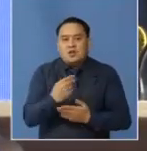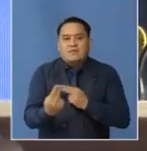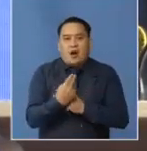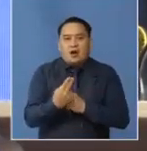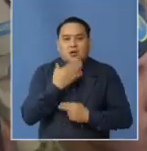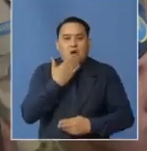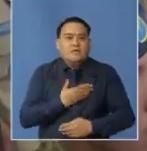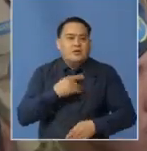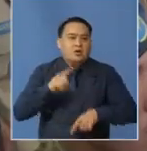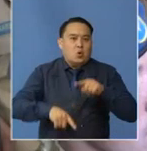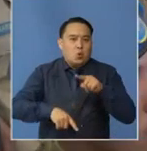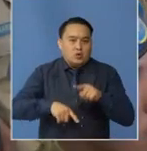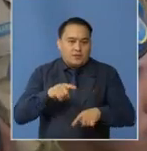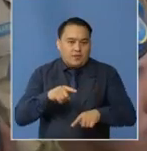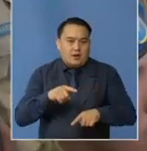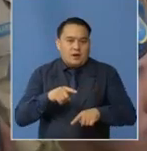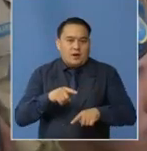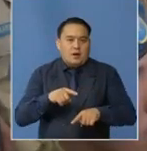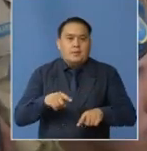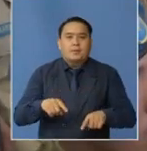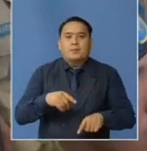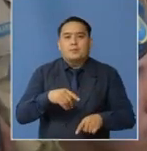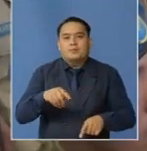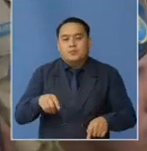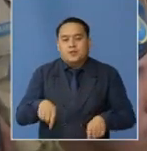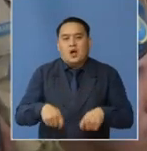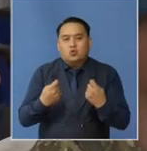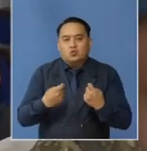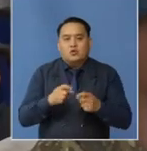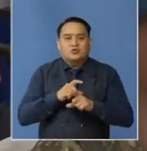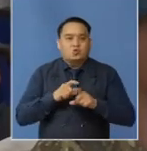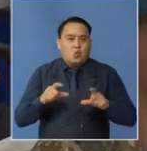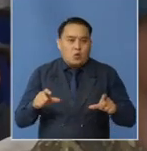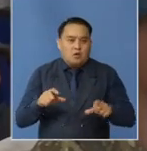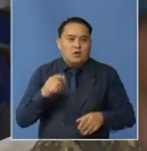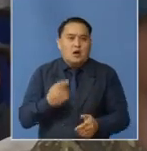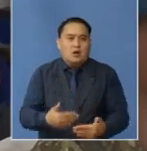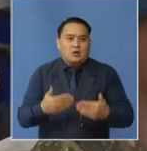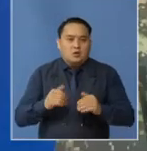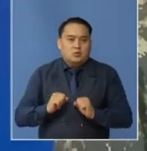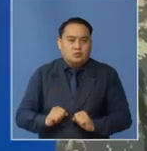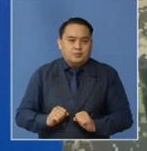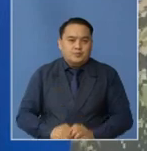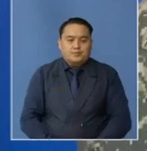воспитание патриотизма и любви к родине, профилактике правонарушений в школьной среде.